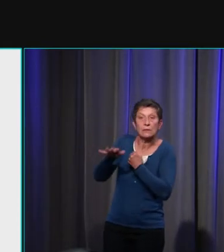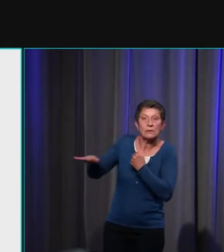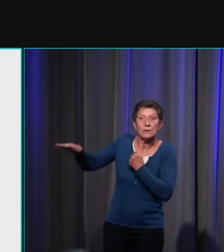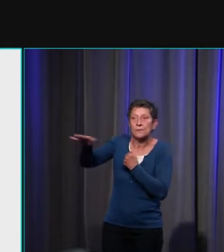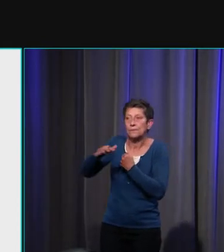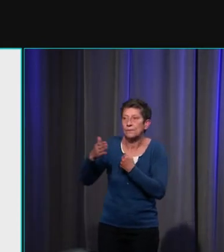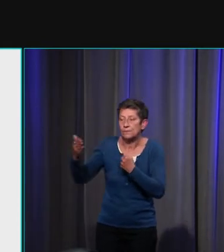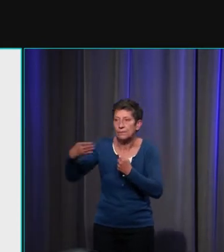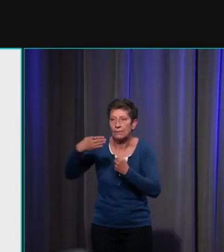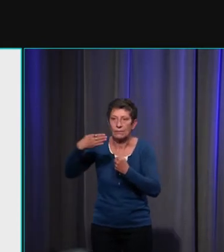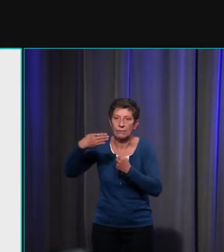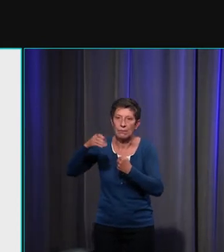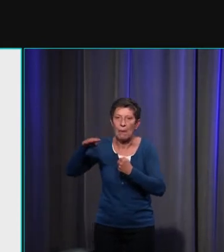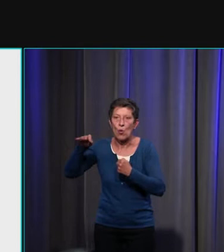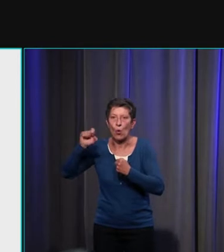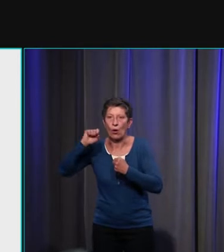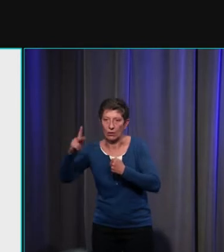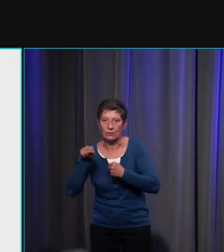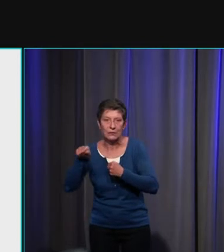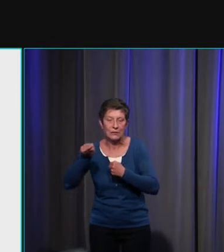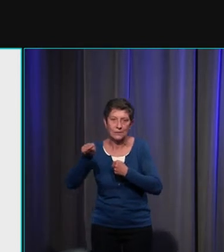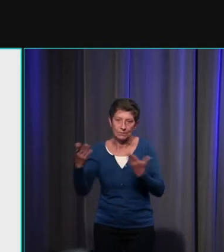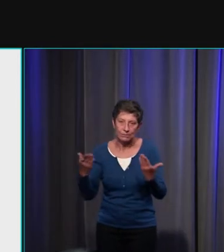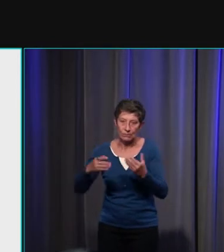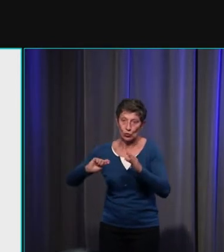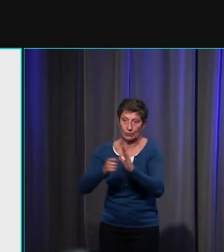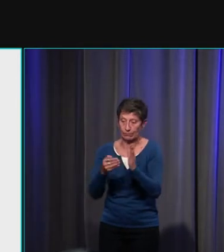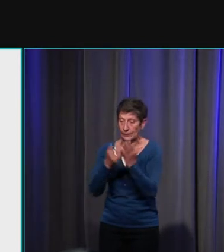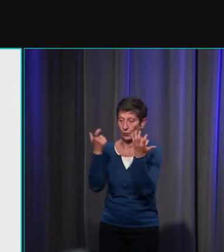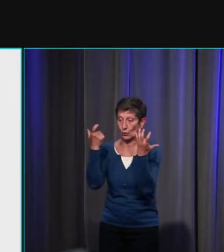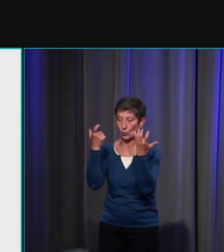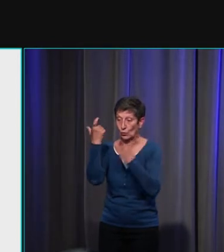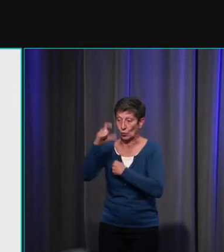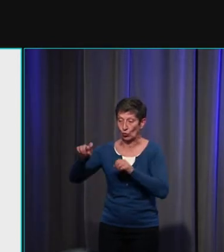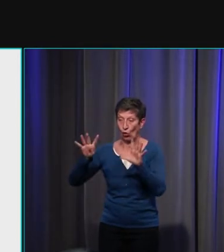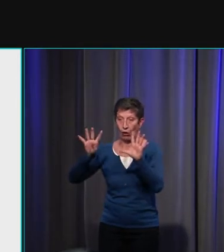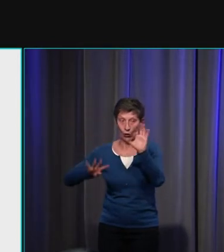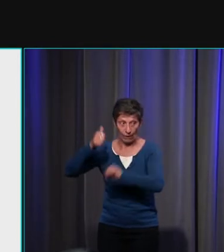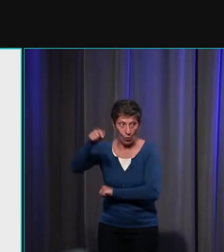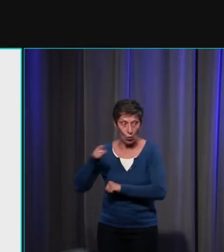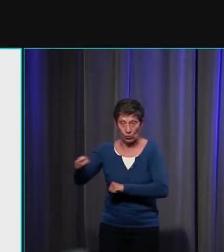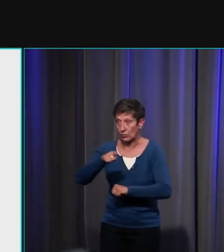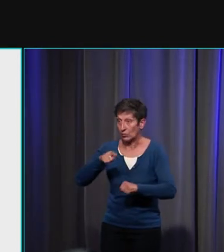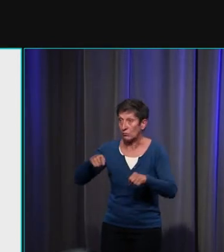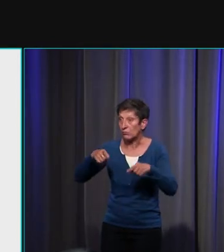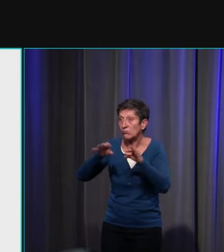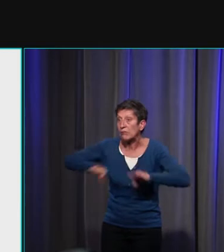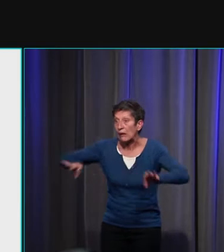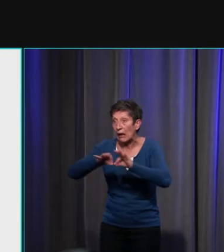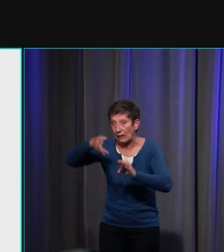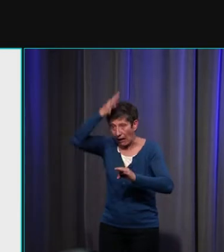mamelouks en particulier mme 291 c'est la fin des états latins d'orient à